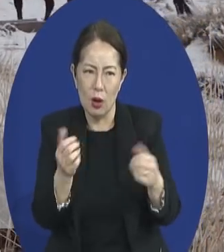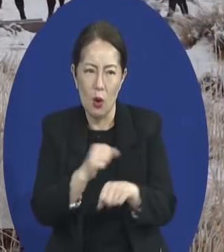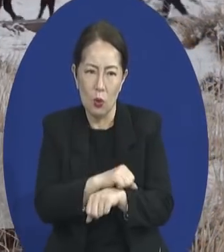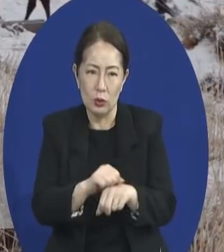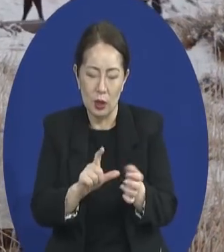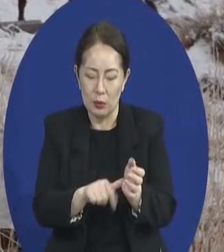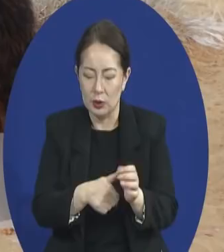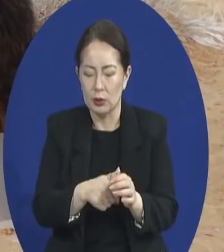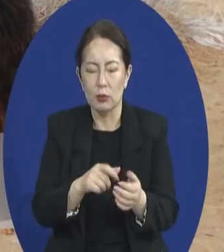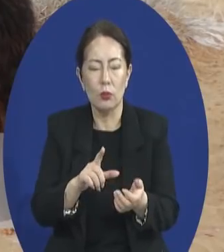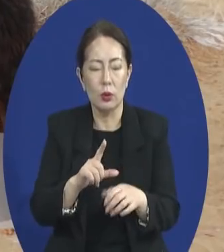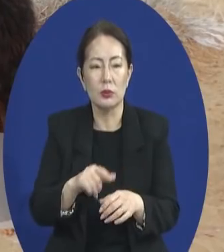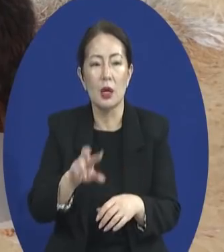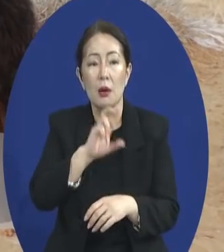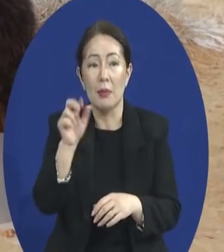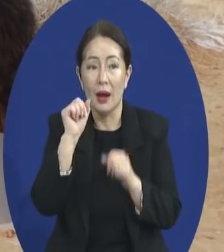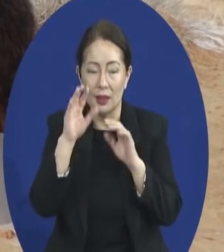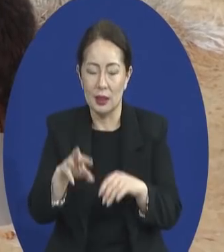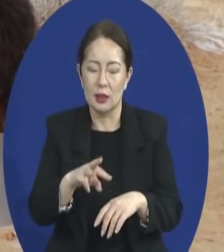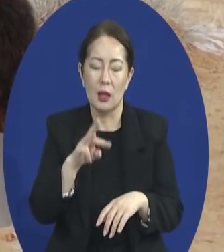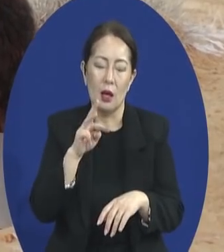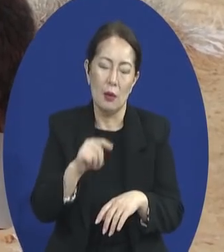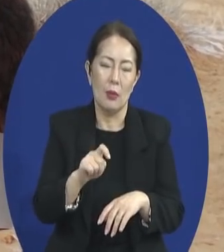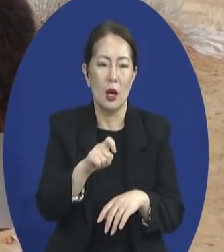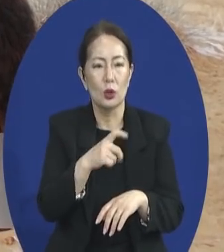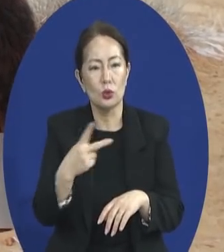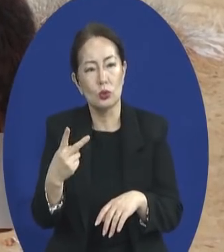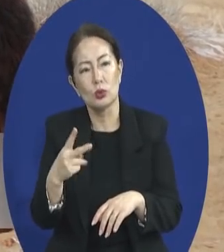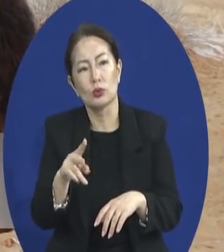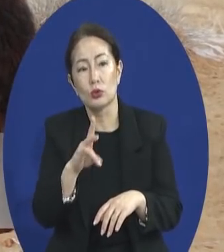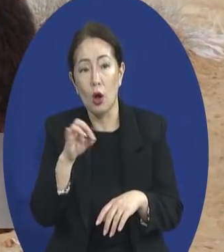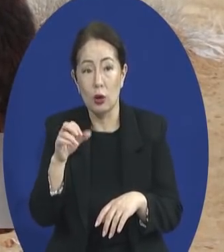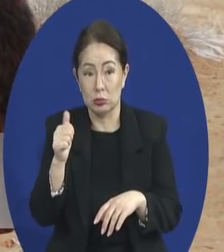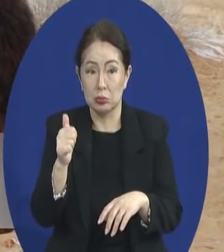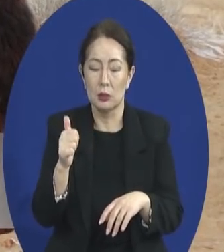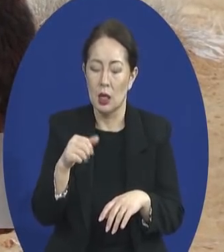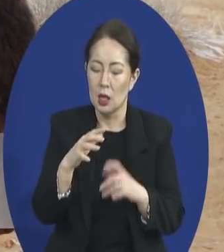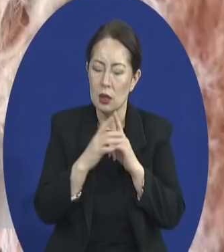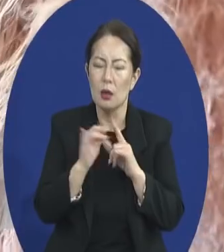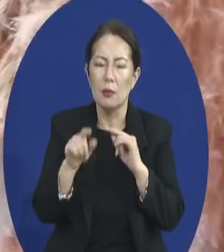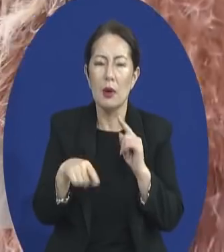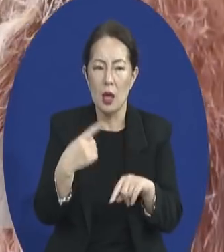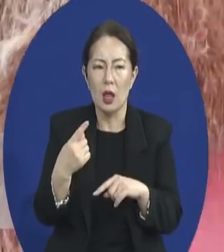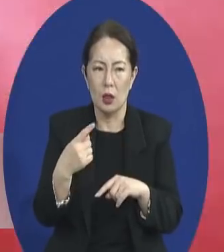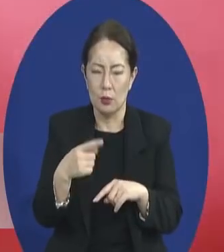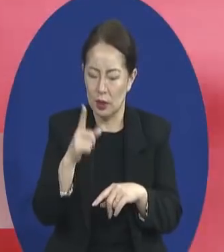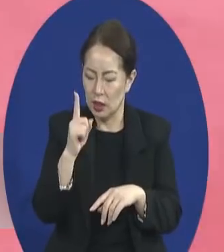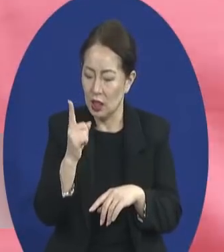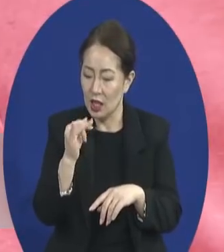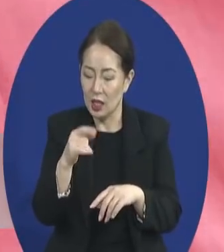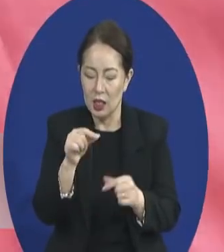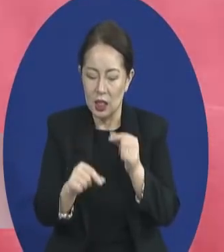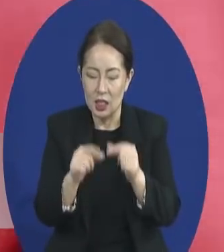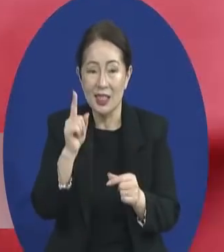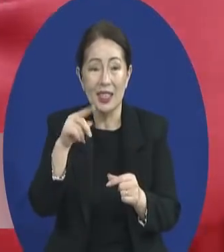дээлтэй махсуу, ноос зэрэг ашиг шим арван учраас ган зэрэг тэмээ өсөхийг илүүд үздэг гэлээ. Нэг ингнээс өдөрт дунджаар 1 литр